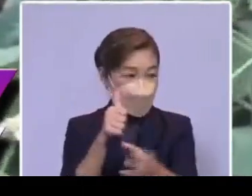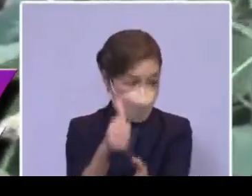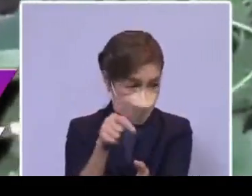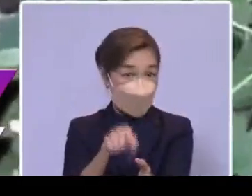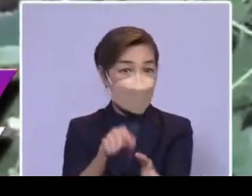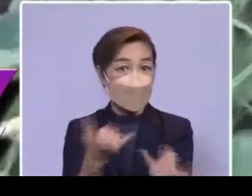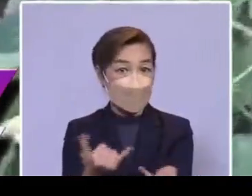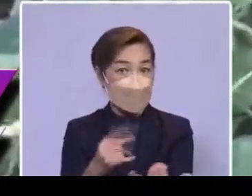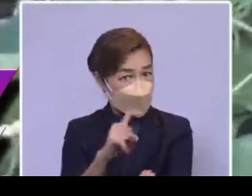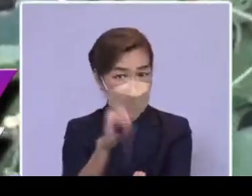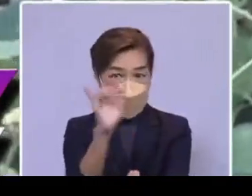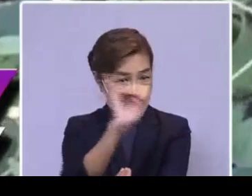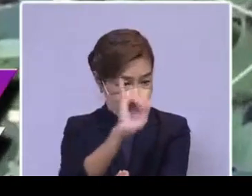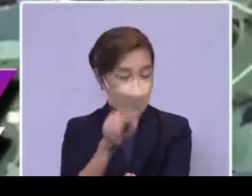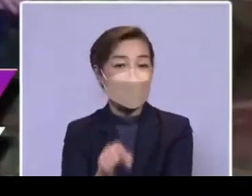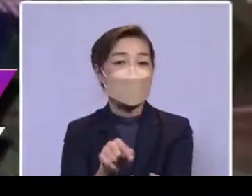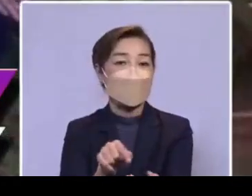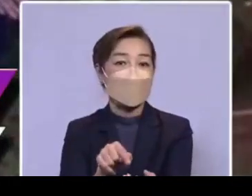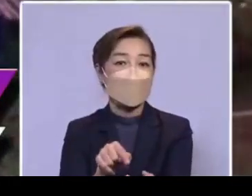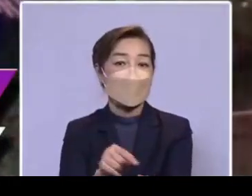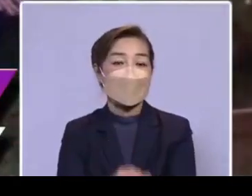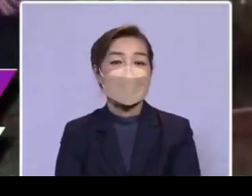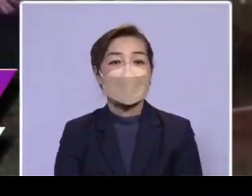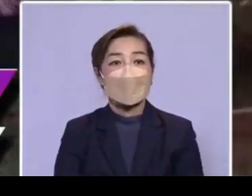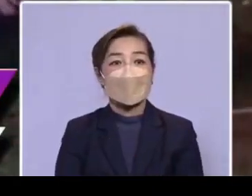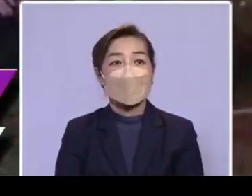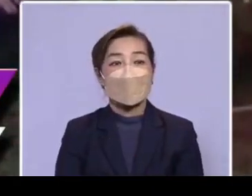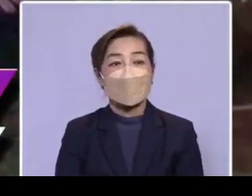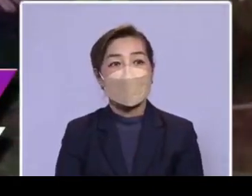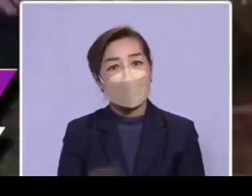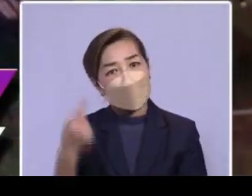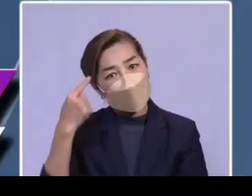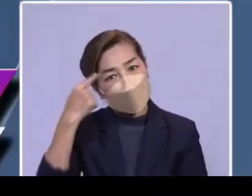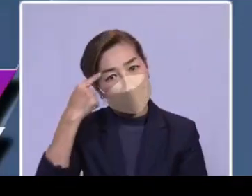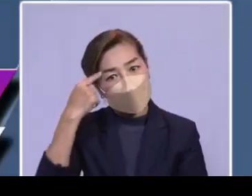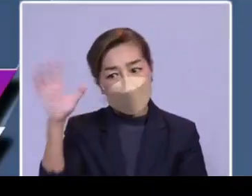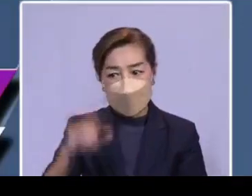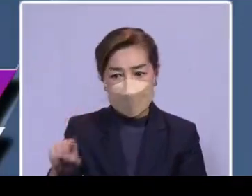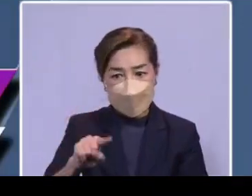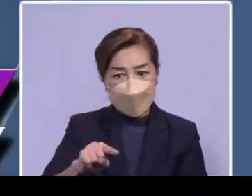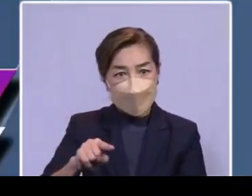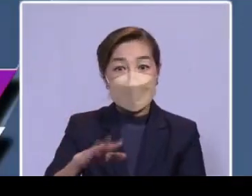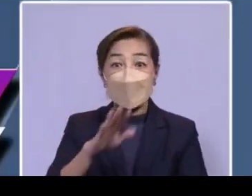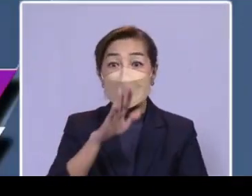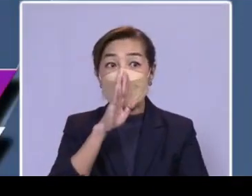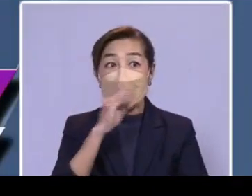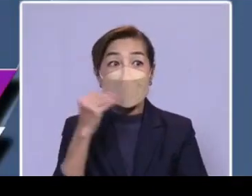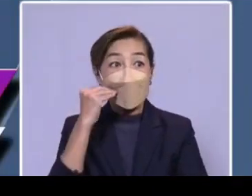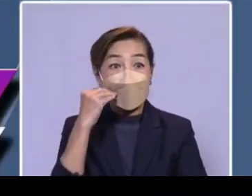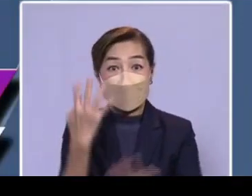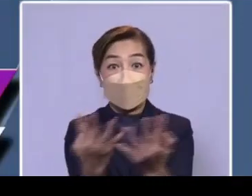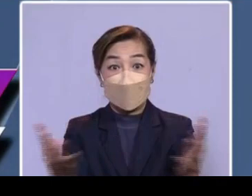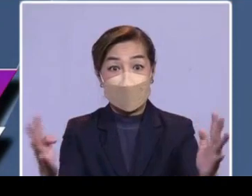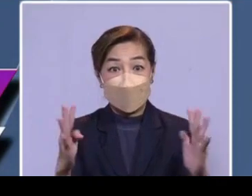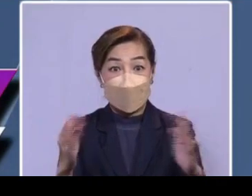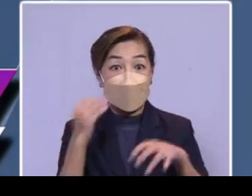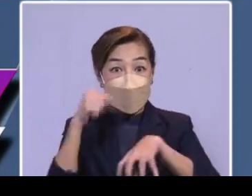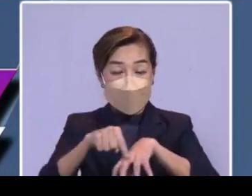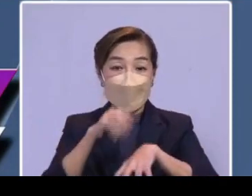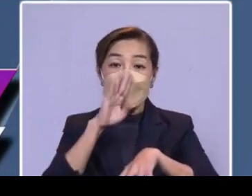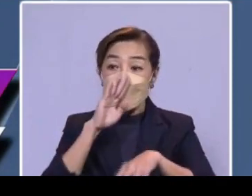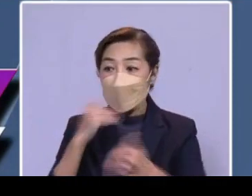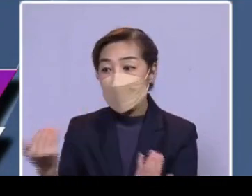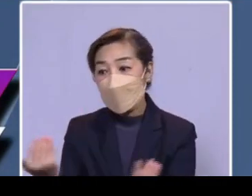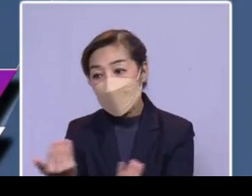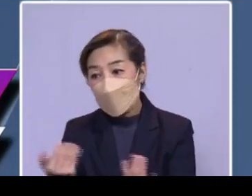โอ้โหยังใช้การได้เด็กๆหรืออะไรไปอ่าใช่แถวนั้นคุณคิดดูถ้าเป็นลูกๆหลานๆ